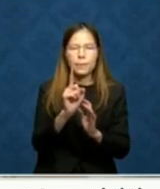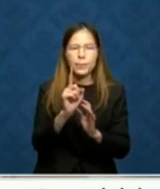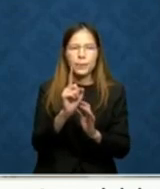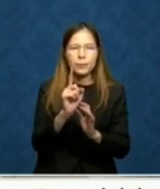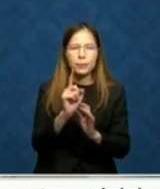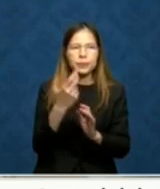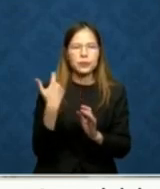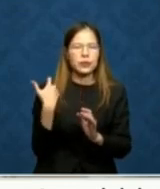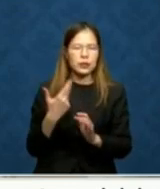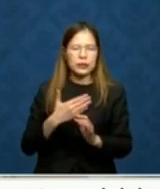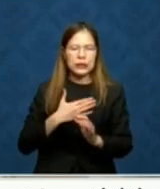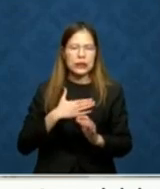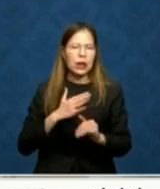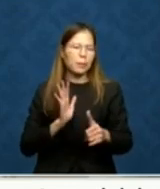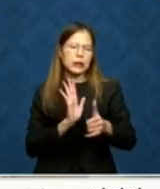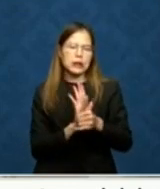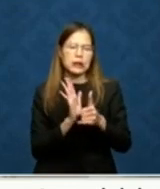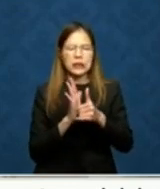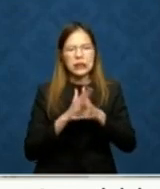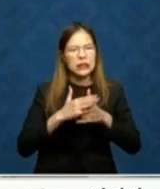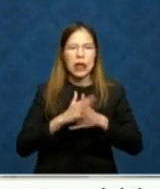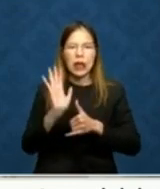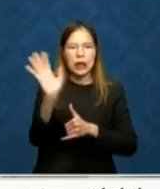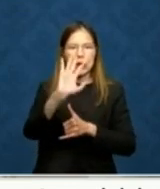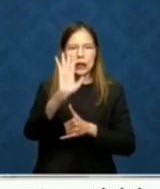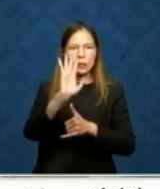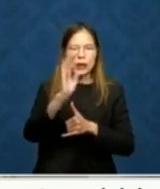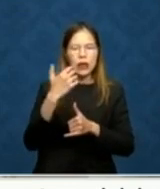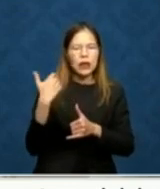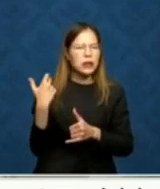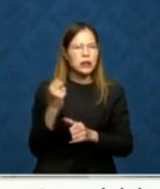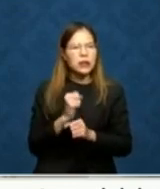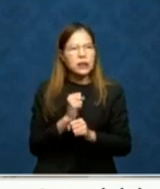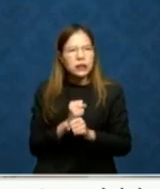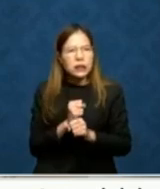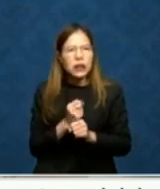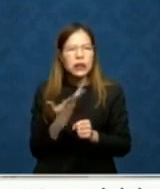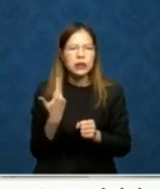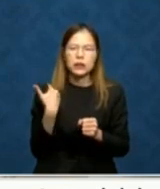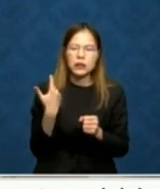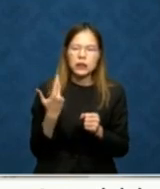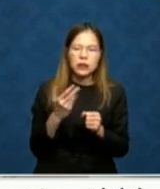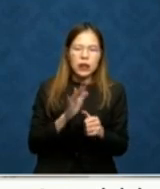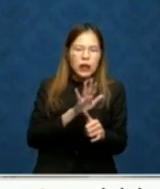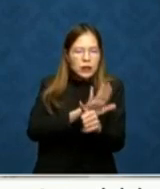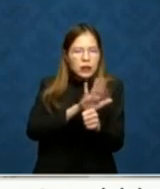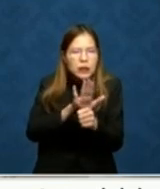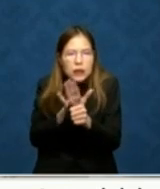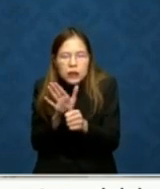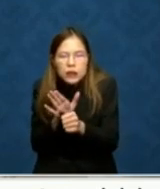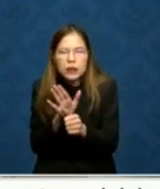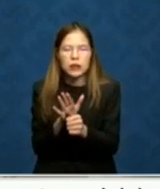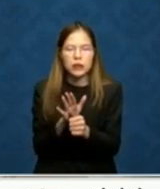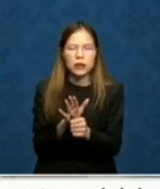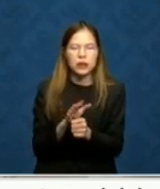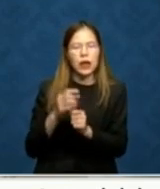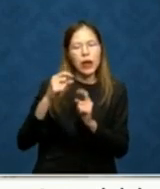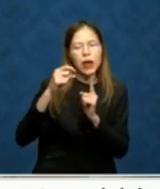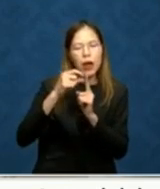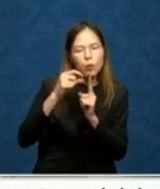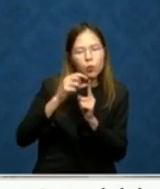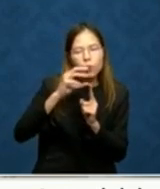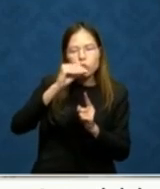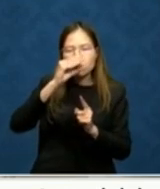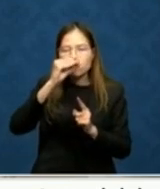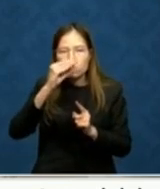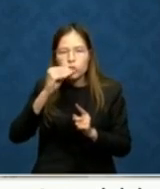อยู่ดีมาเริ่มถึงการแตะเนื้อต้องตัวค่ะมันเป็นเรื่องของการไม่ว่าจะเป็นสตอเกอร์เป็นการติดตามเป็นการใช้ถ้อยคำถึง